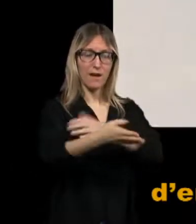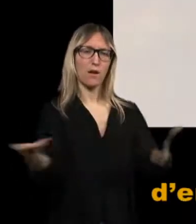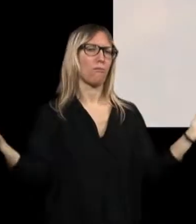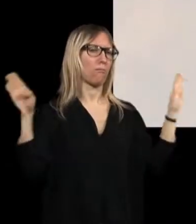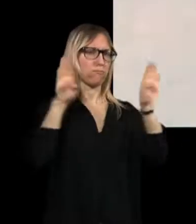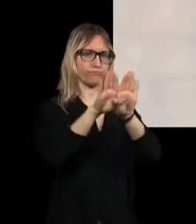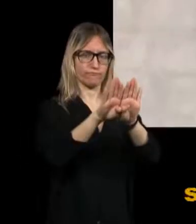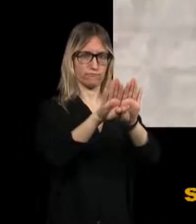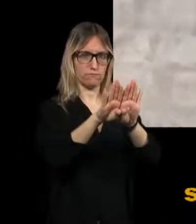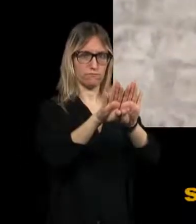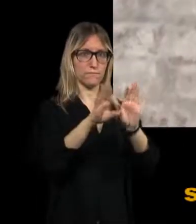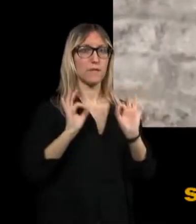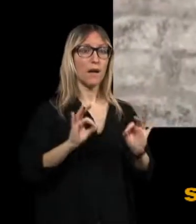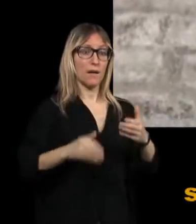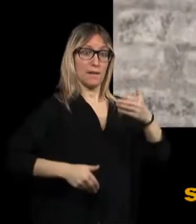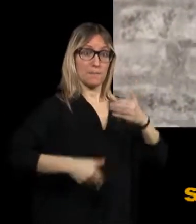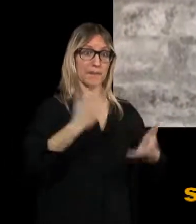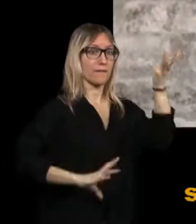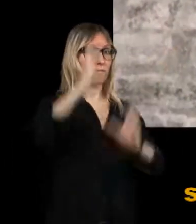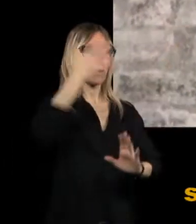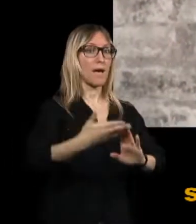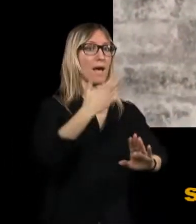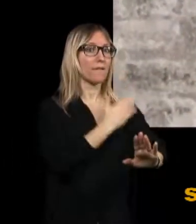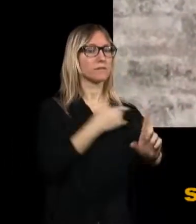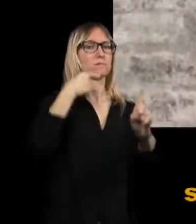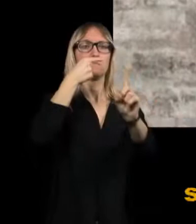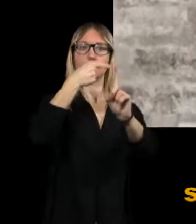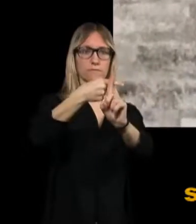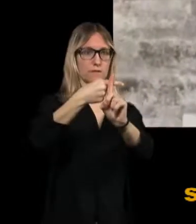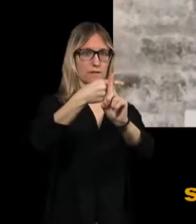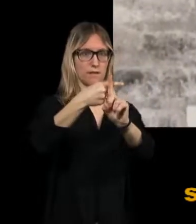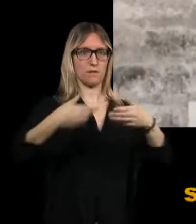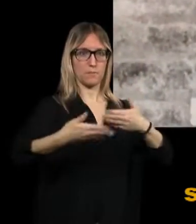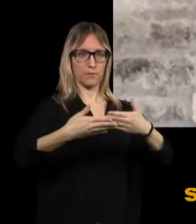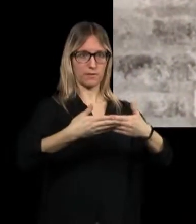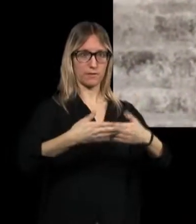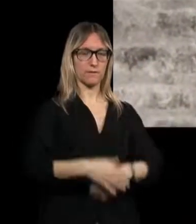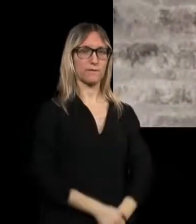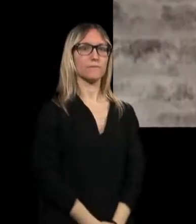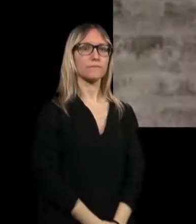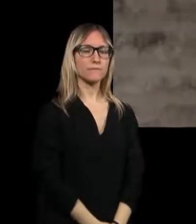amb palla. Abans d'encendre el foc, fem sempre el senyal de la creu sobre la porta del forn.